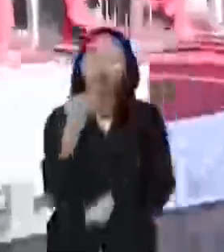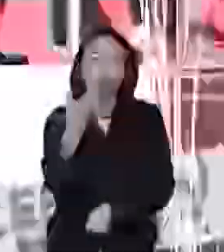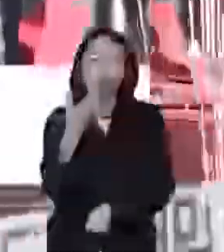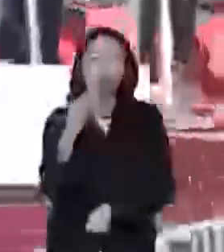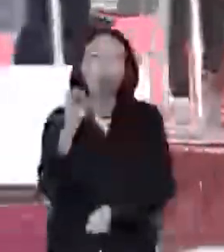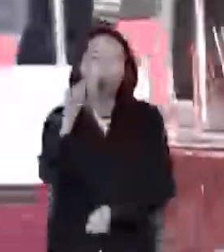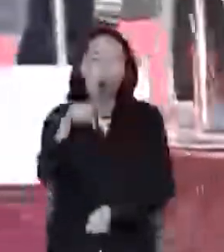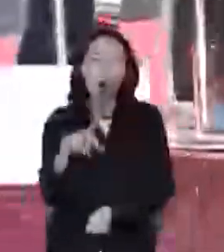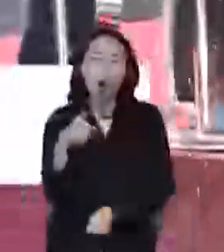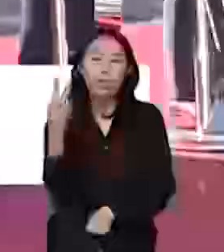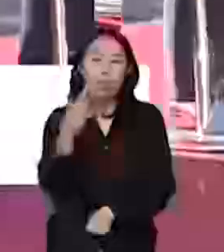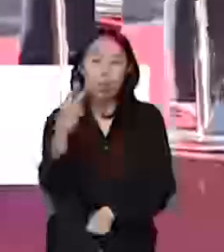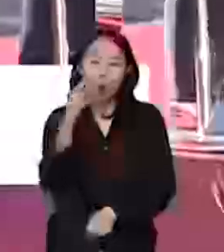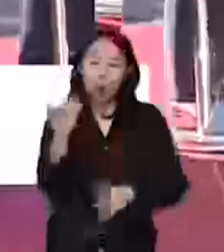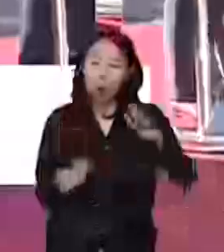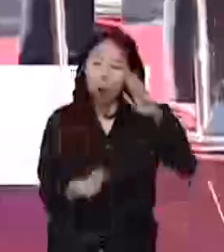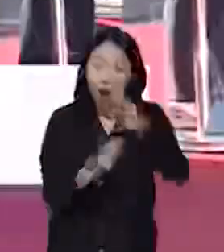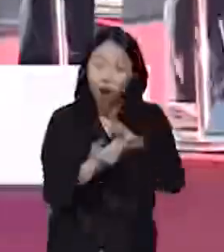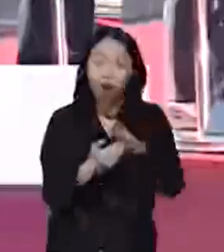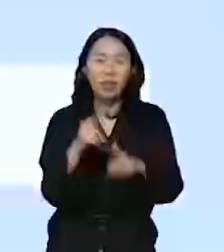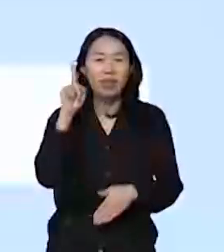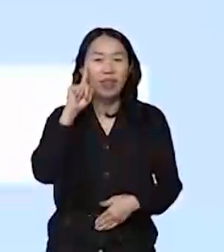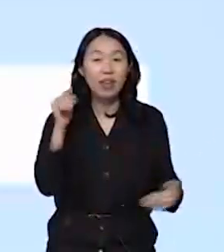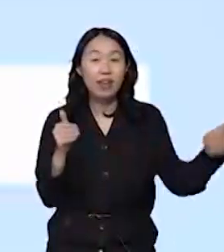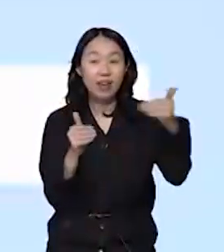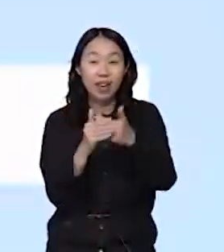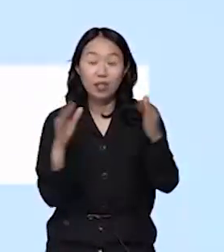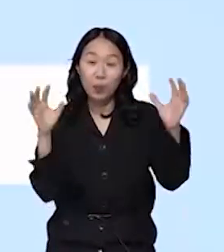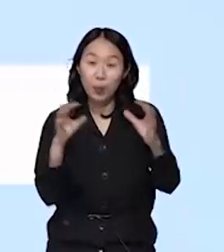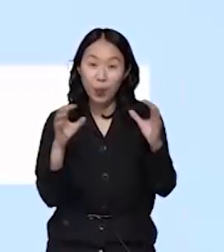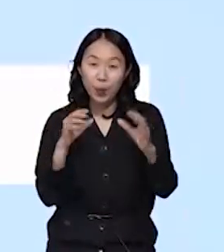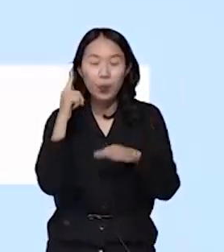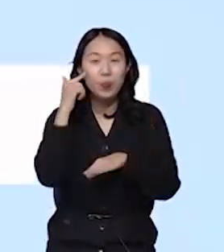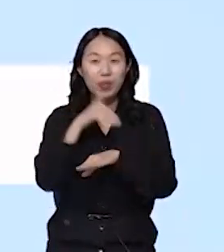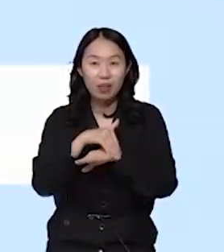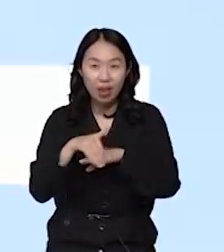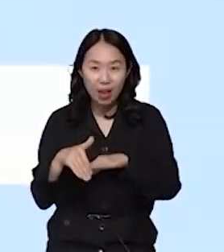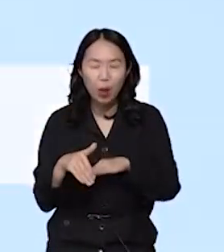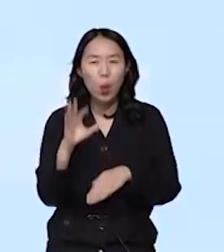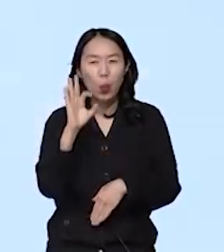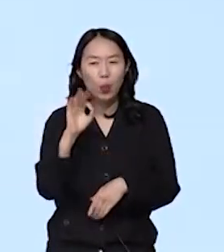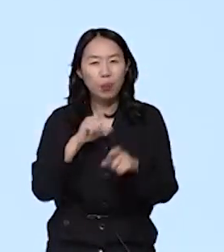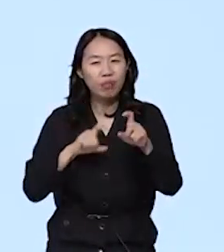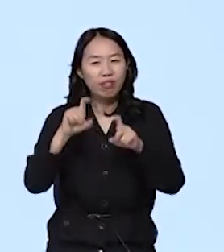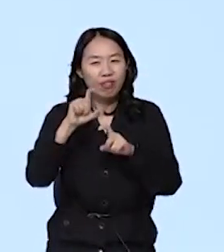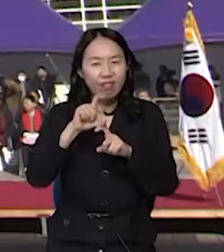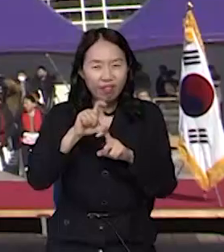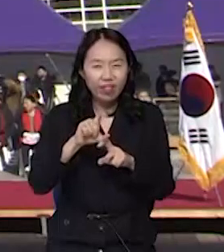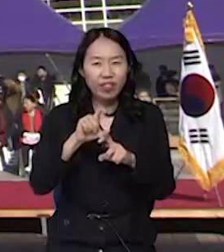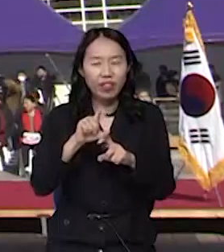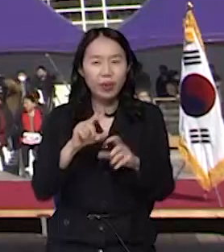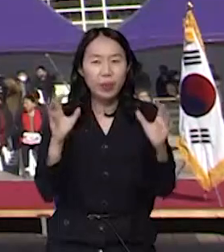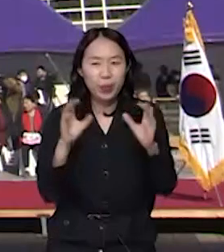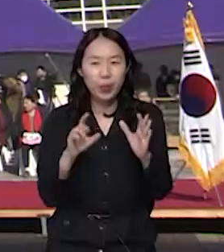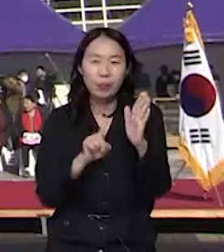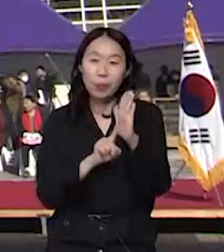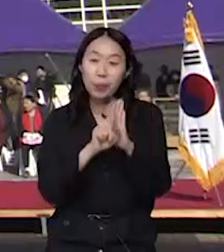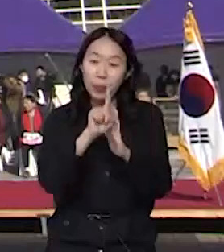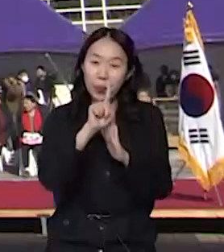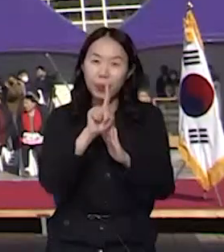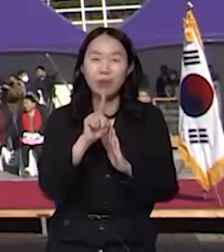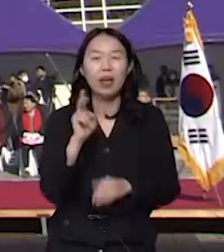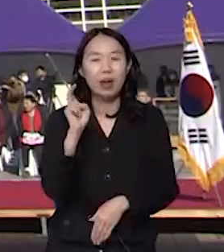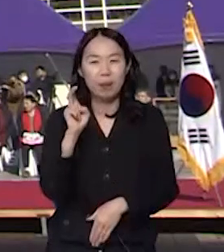2천만 원을 달성했으며 기부금액은 내일까지 계속 집계될 예정이어서 최종 수은주는 이보다 더 높아질 걸로